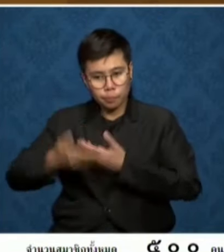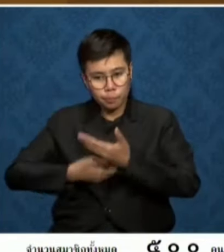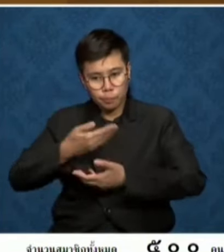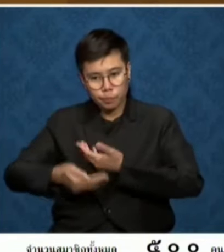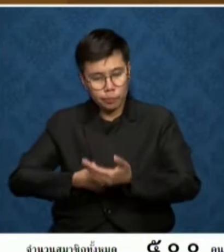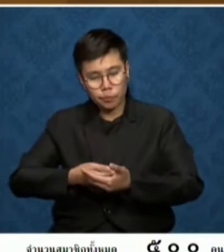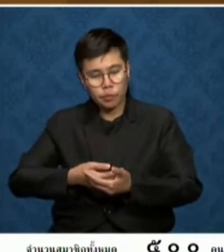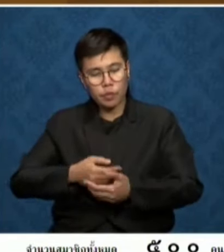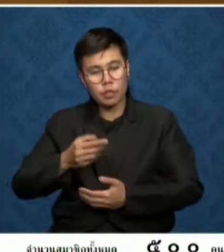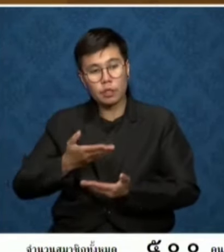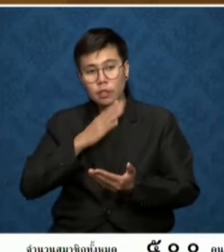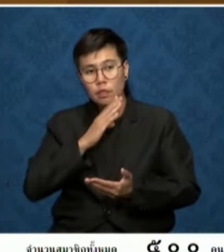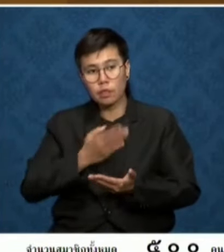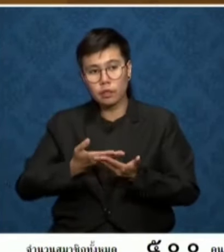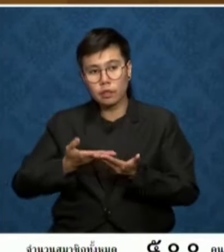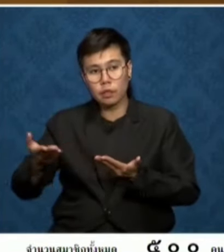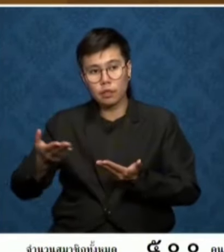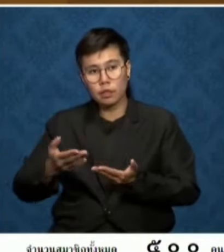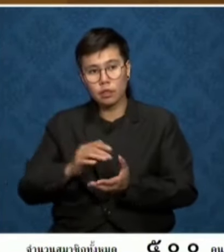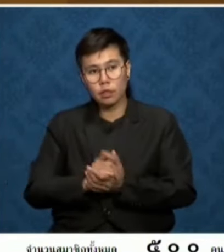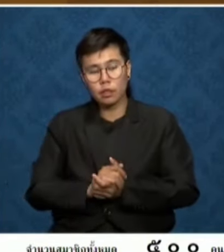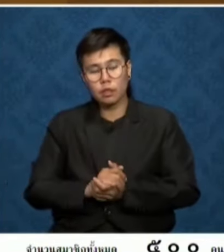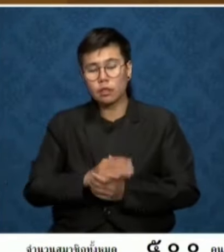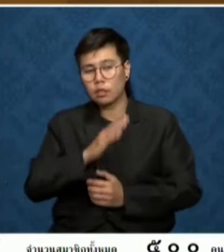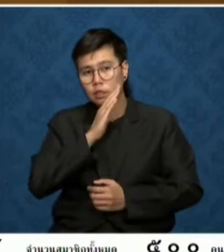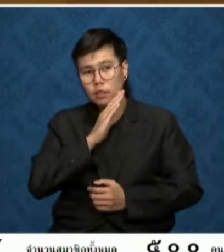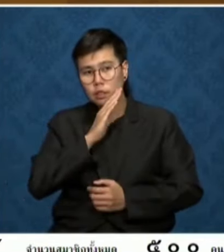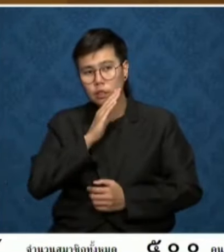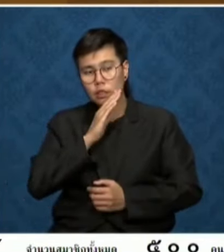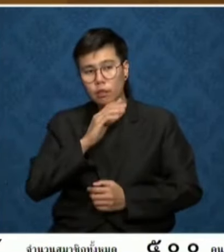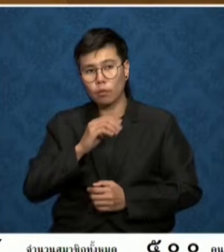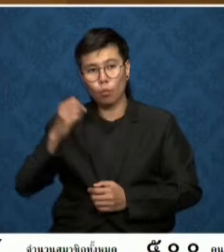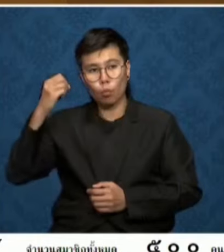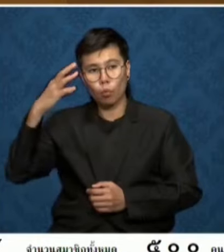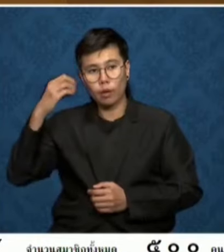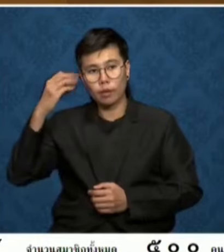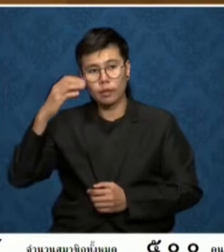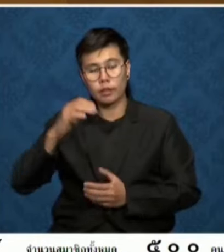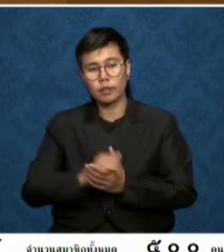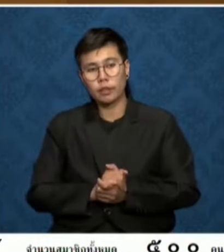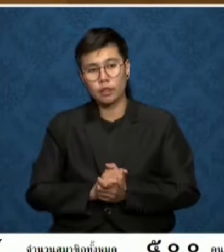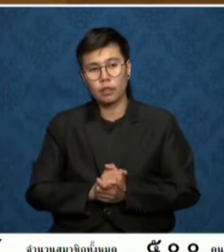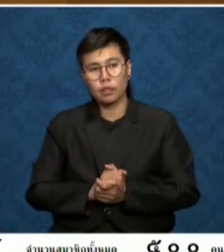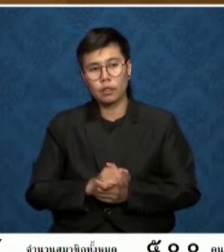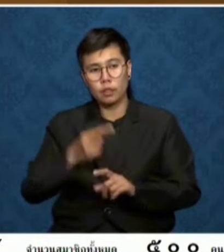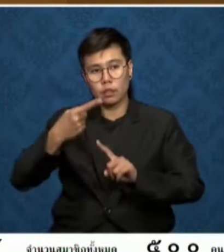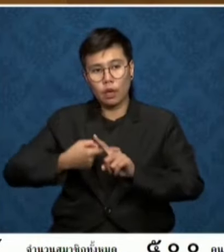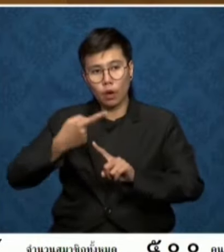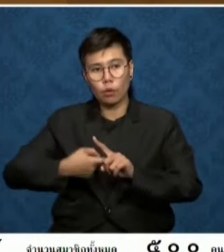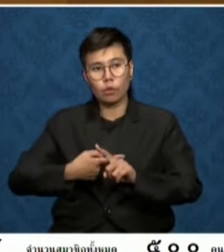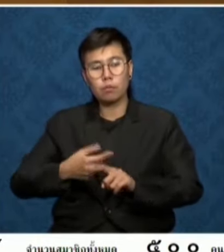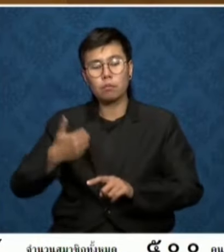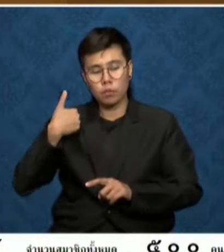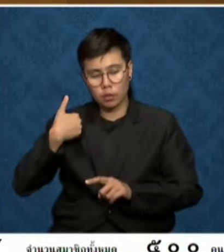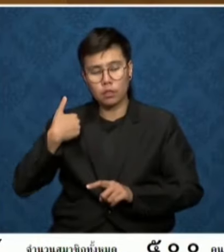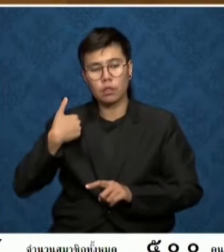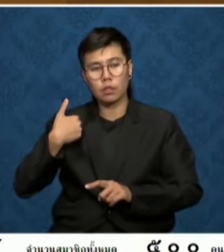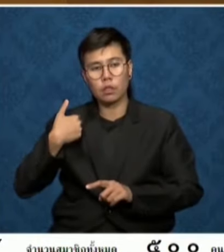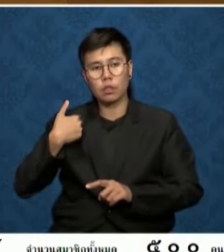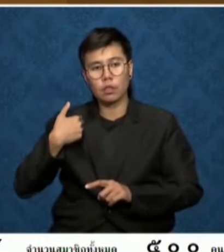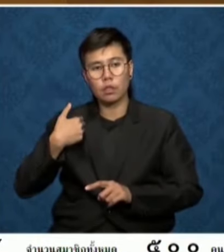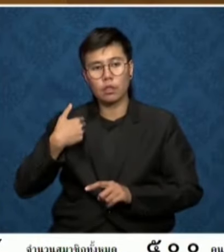มมติว่าถ้าซื้อก็ควรจะซื้อเป็นไฟฟ้านะครับแต่ก็เช่าก็เยอะเดี๋ยวตำรวจนี่ก็เ